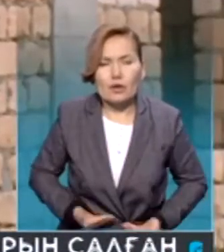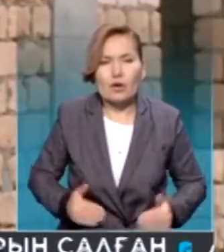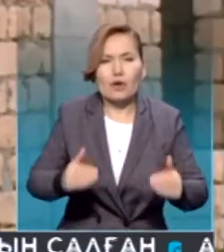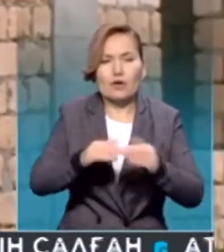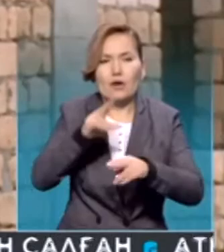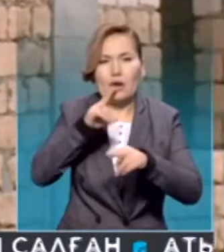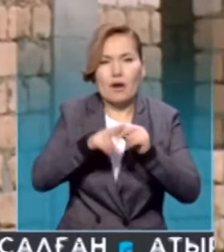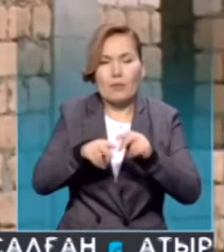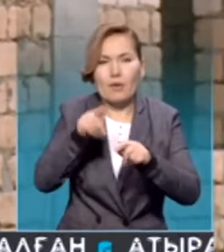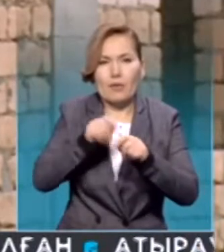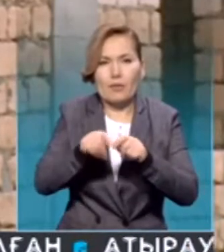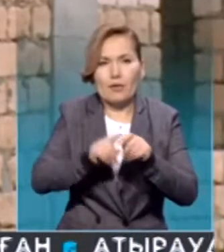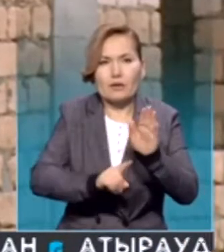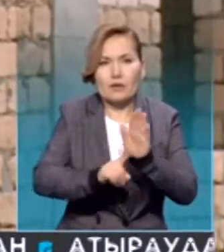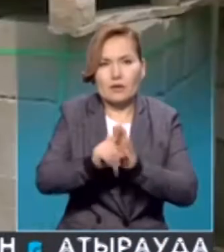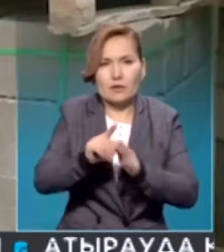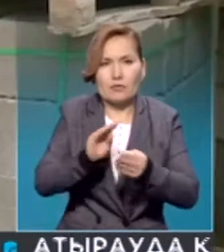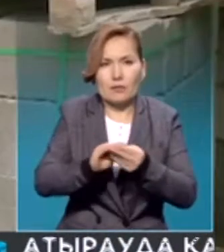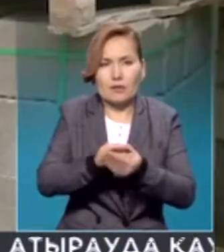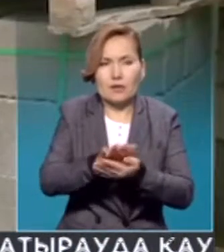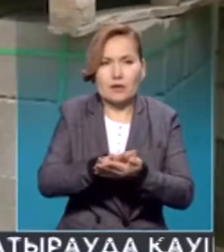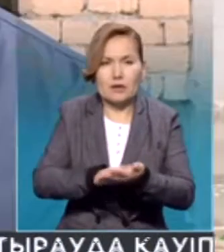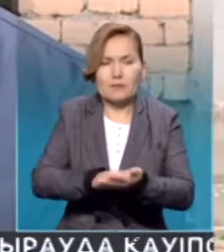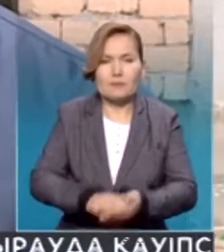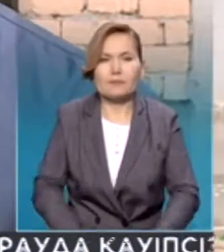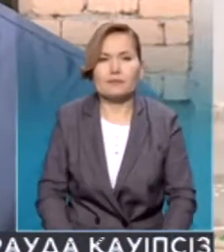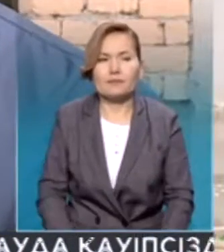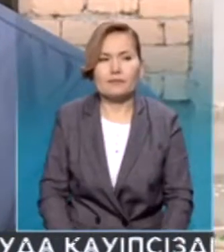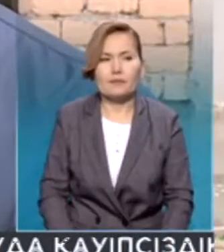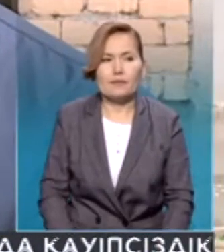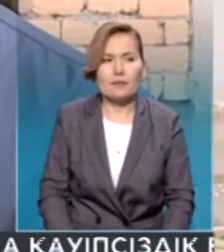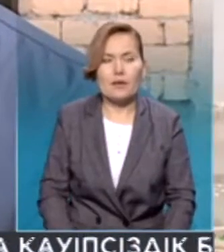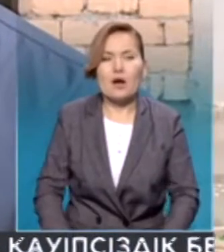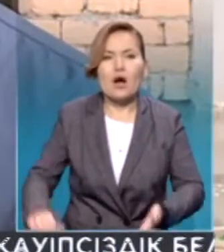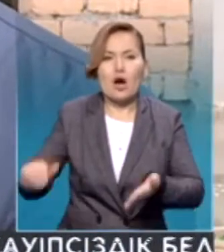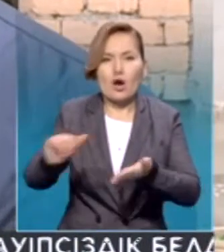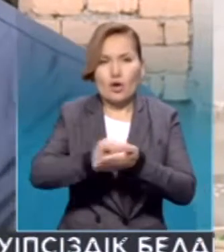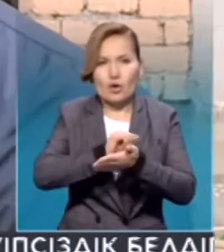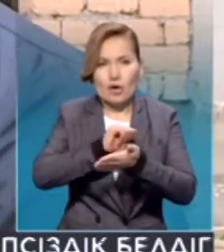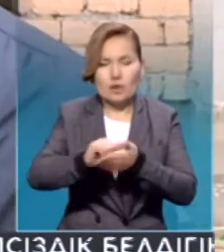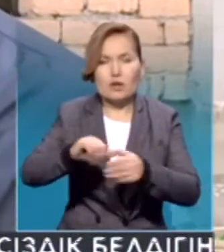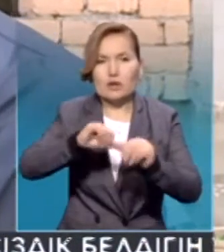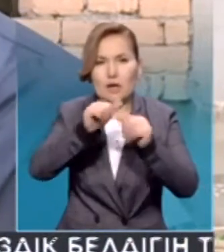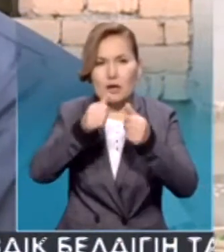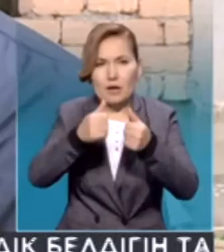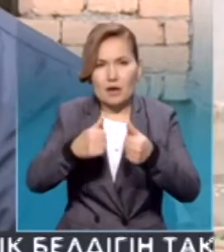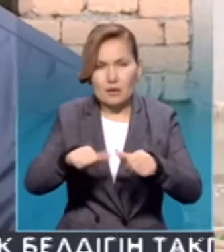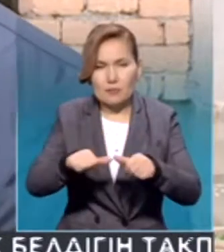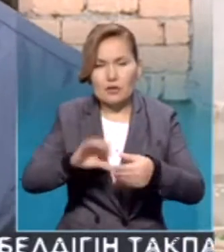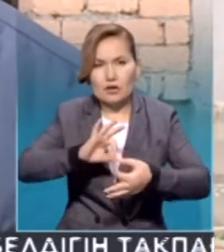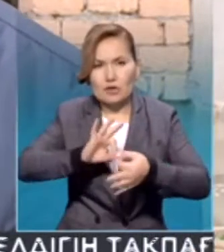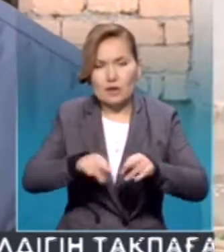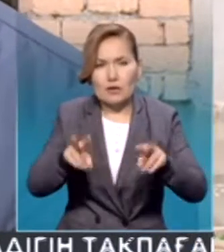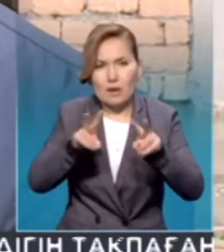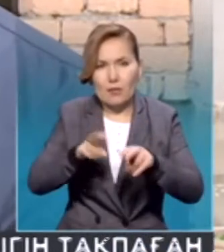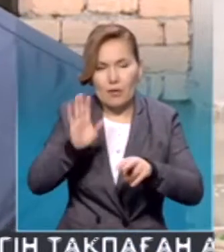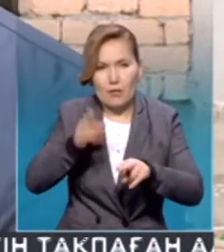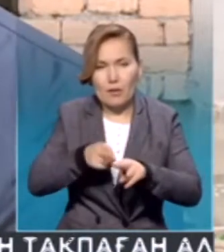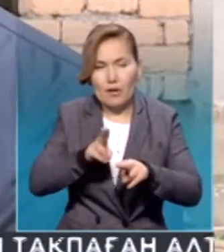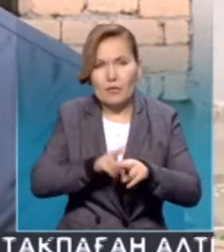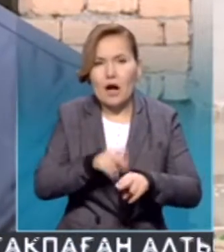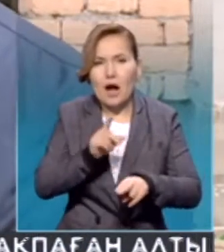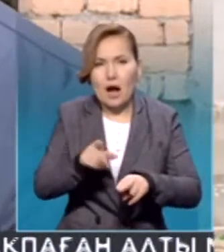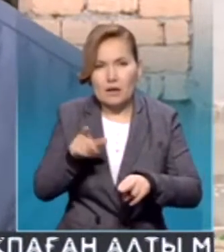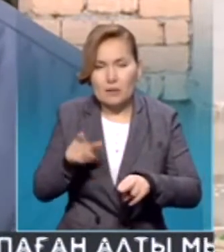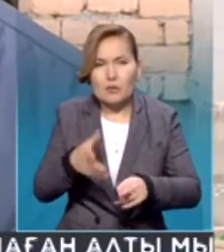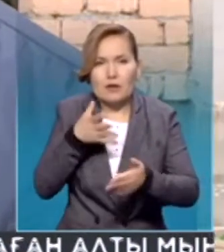сараптамадан өтүү тийиш дегенди алга тартат. Эгерде кузаттар расмдесе, бул жерде да салымчыларында да маселелери бар.